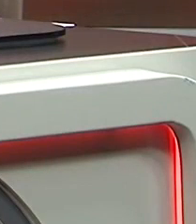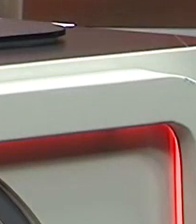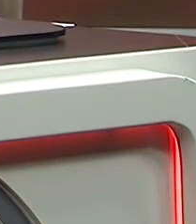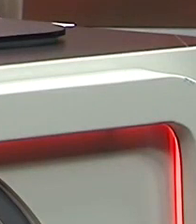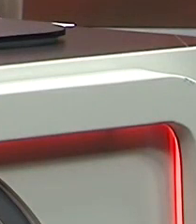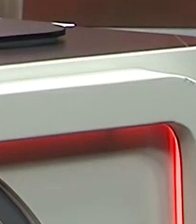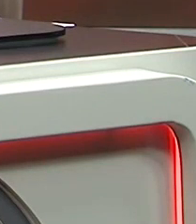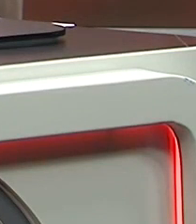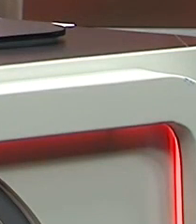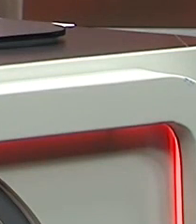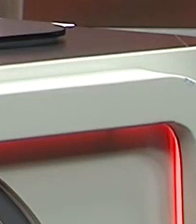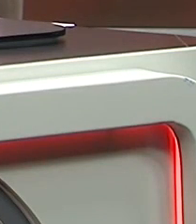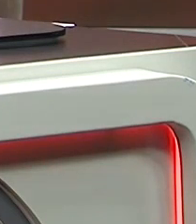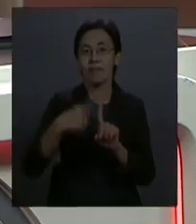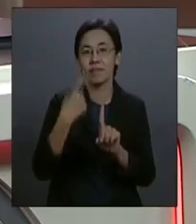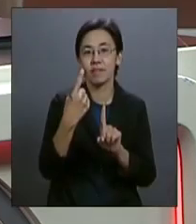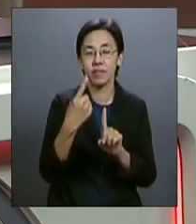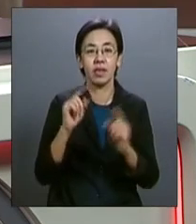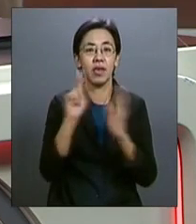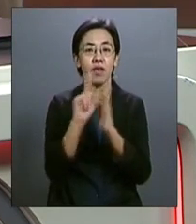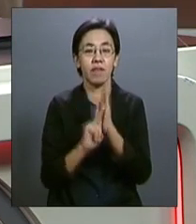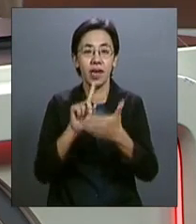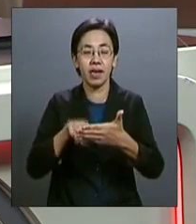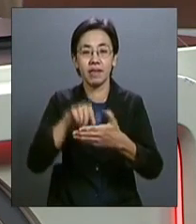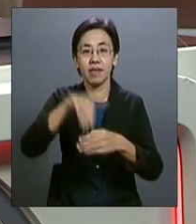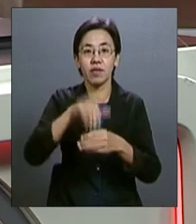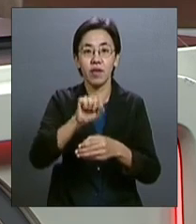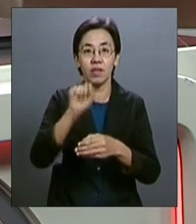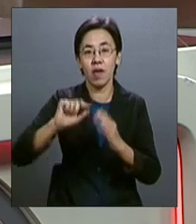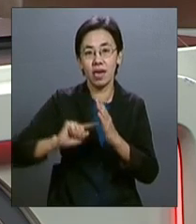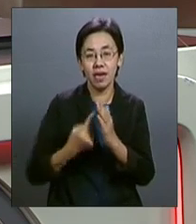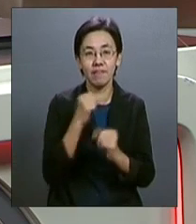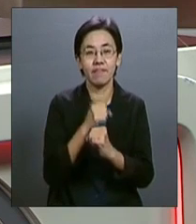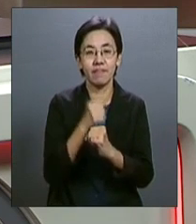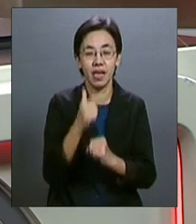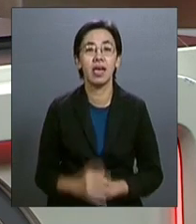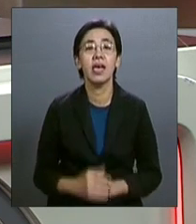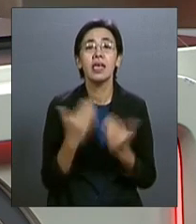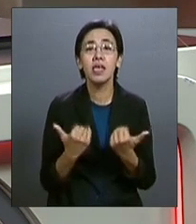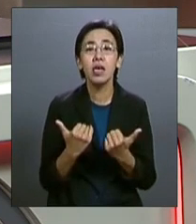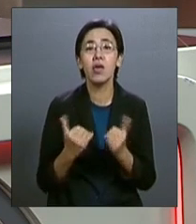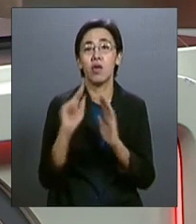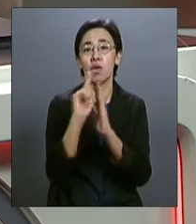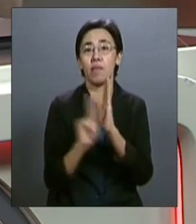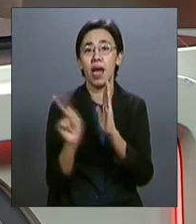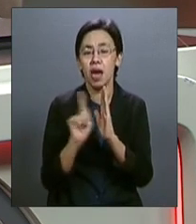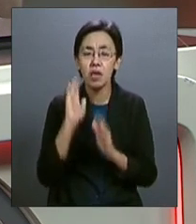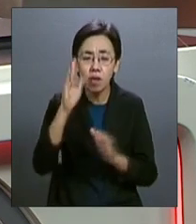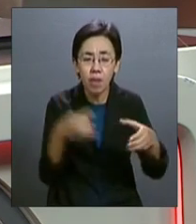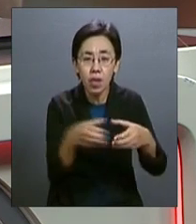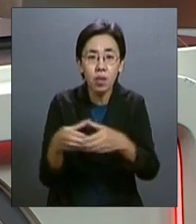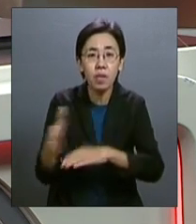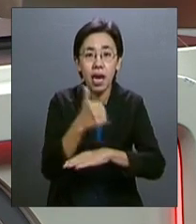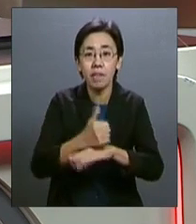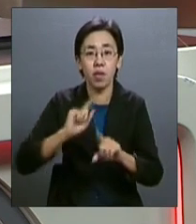คุณผู้ชมคะเหลืออีก1เดือนนะคะกฎหมายว่าด้วยการเลือกตั้งส.ส.ก็จะมีผลบังคับใช้ค่ะแล้วก็จะเข้าสู่การปลดล็อกทางการเมืองนับจาก